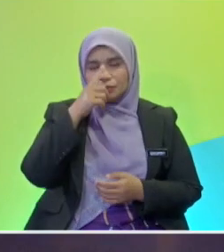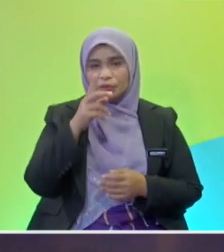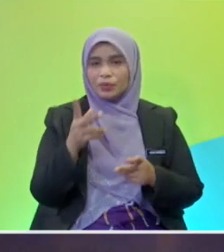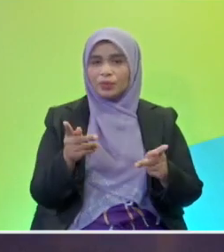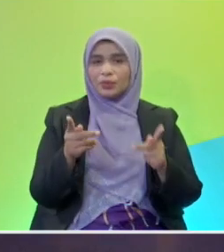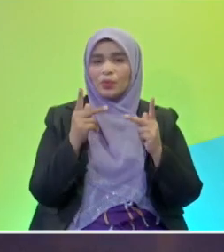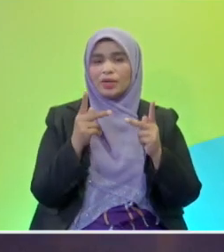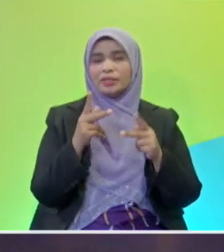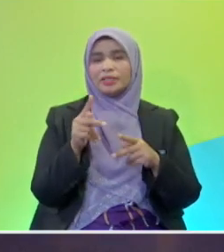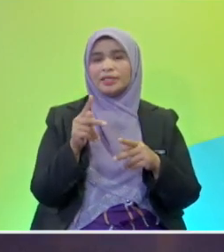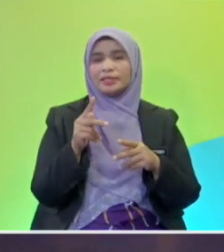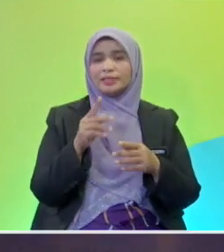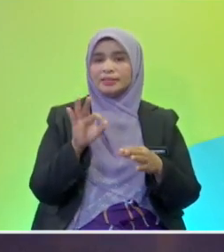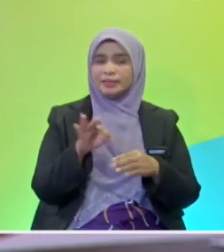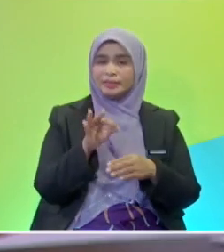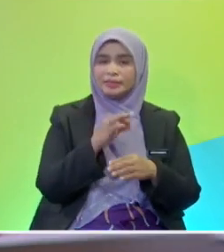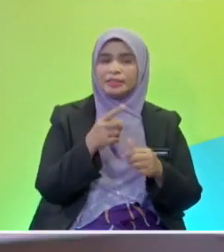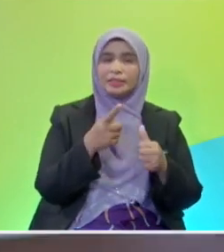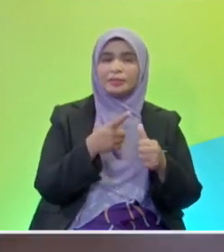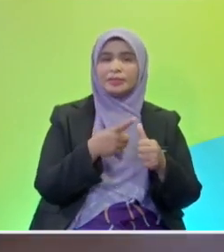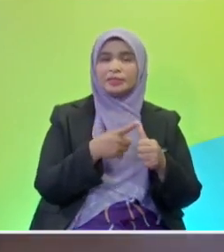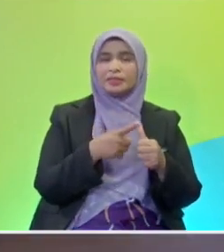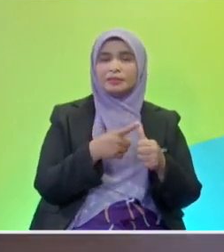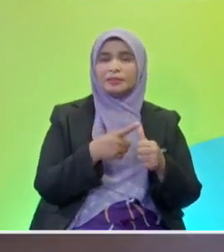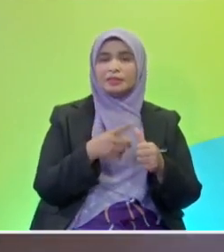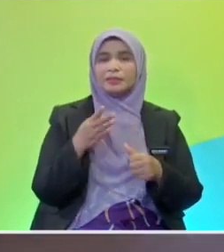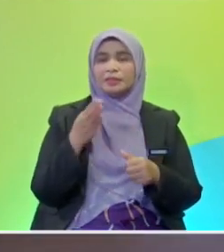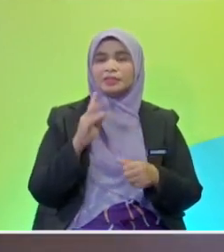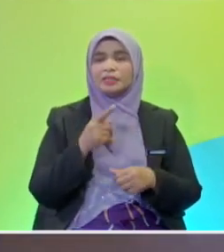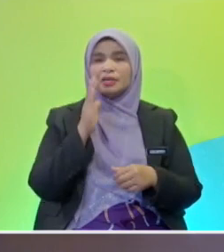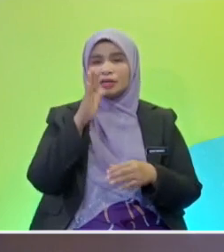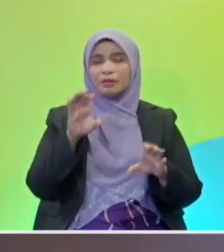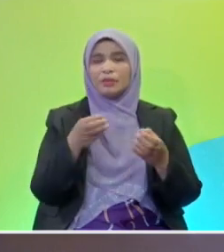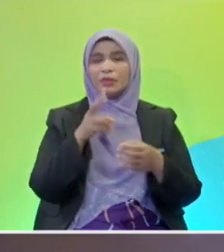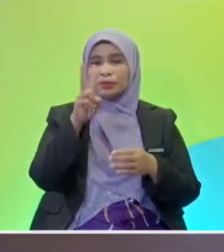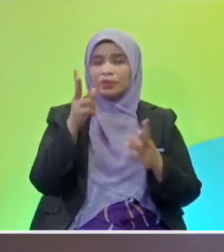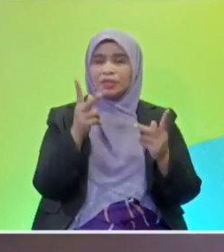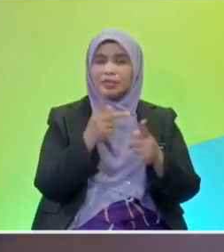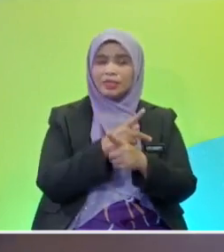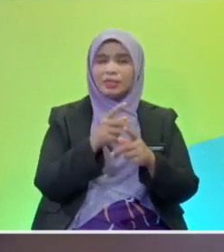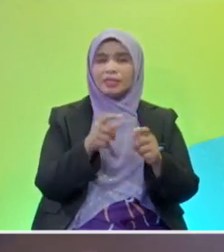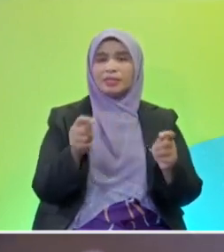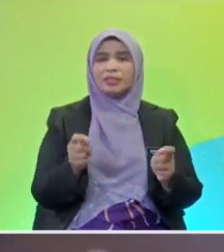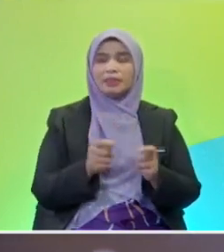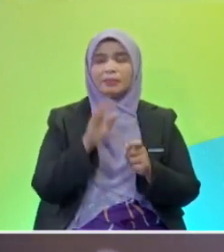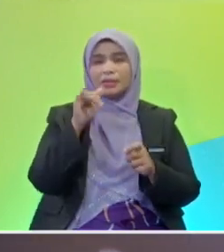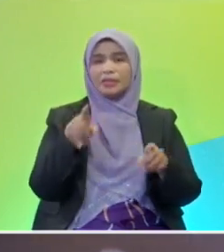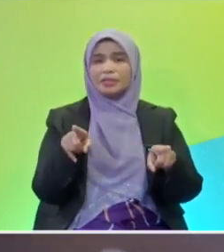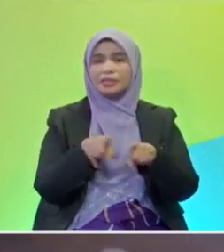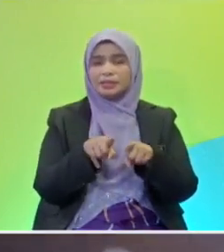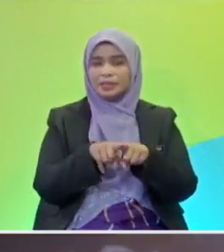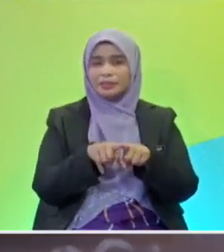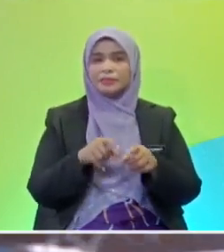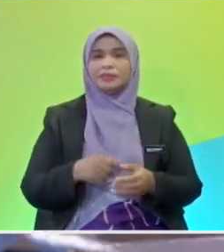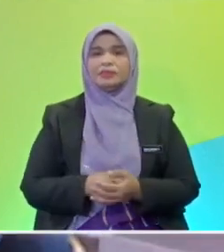kita punya jahitan okey yang pertama permulaan kita biasanya kita akan buat dua kali Mirah so di tempat yang sama kita jahit kali kedua okey